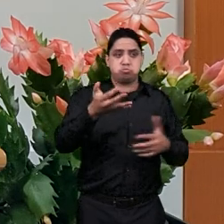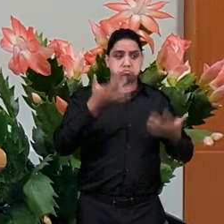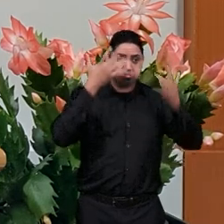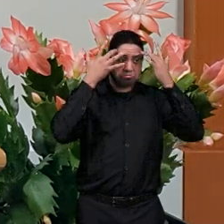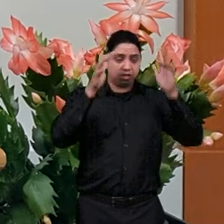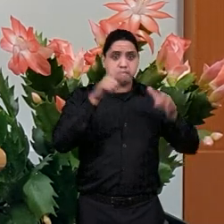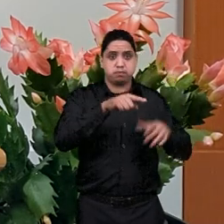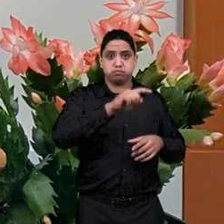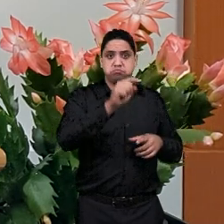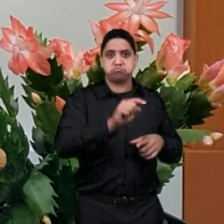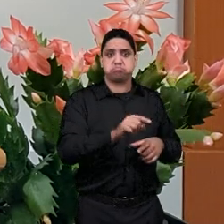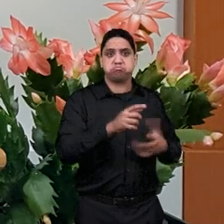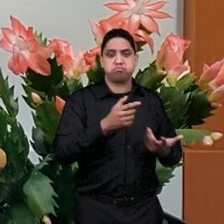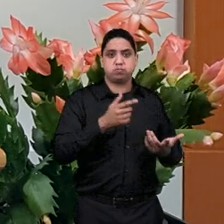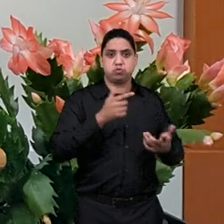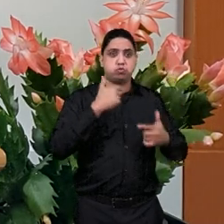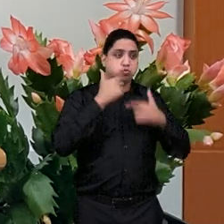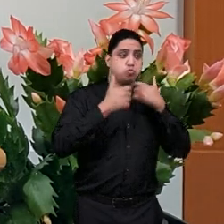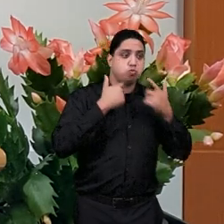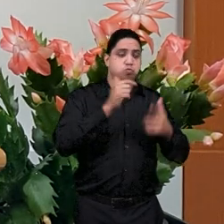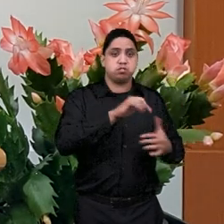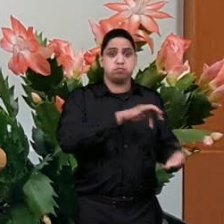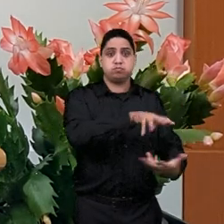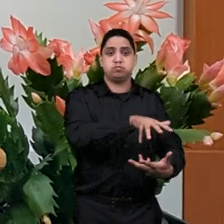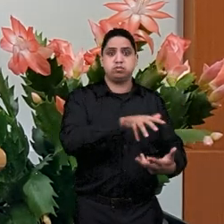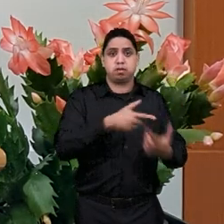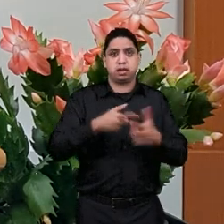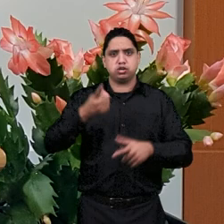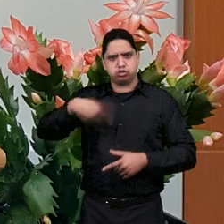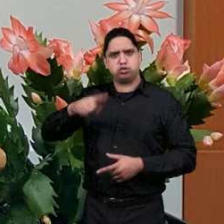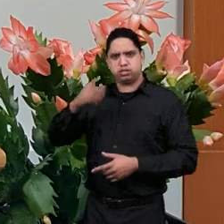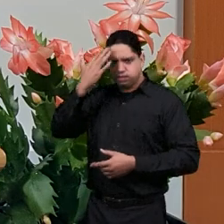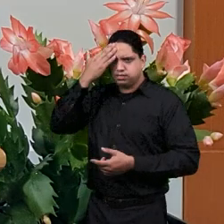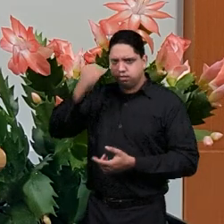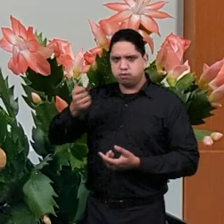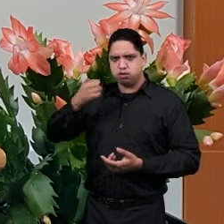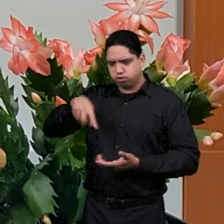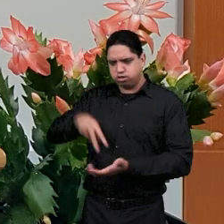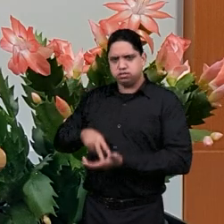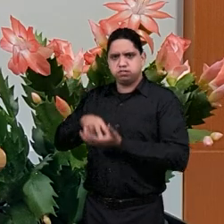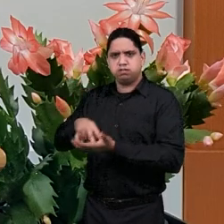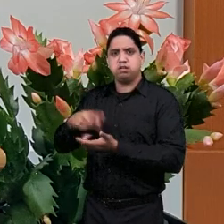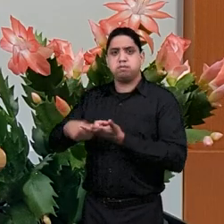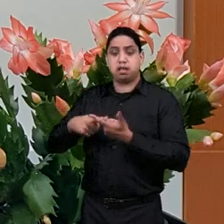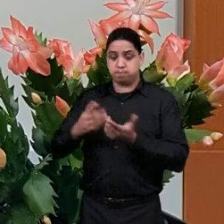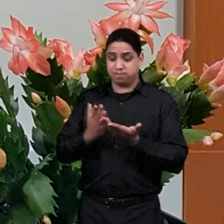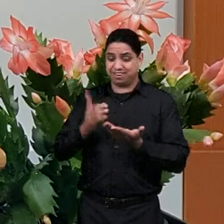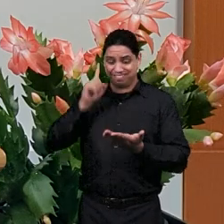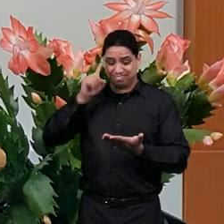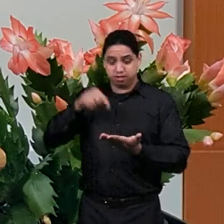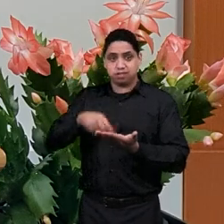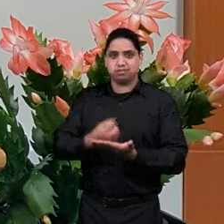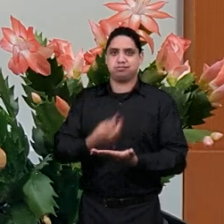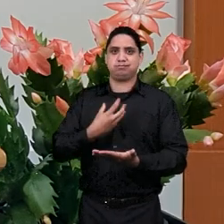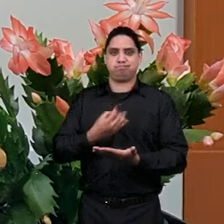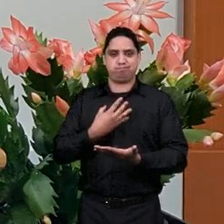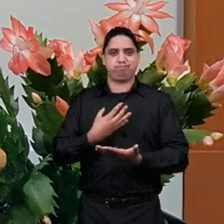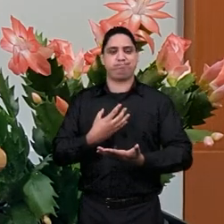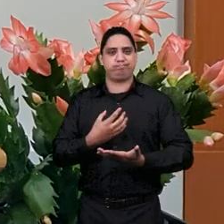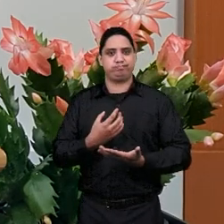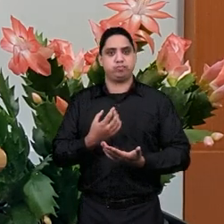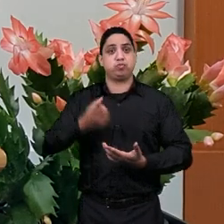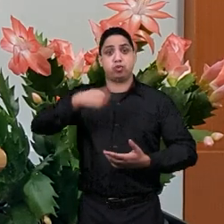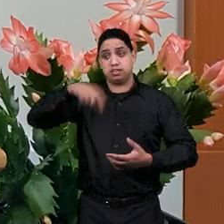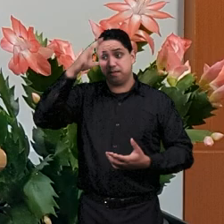apporte un enseignement pour chaque moment. Ce qui a été passé est resté derrière. Maintenant, nous vivons en